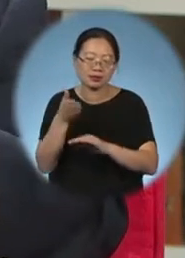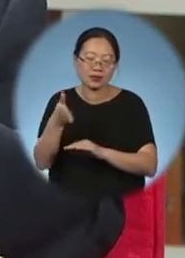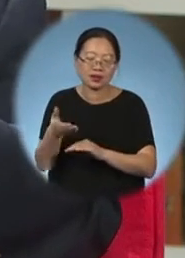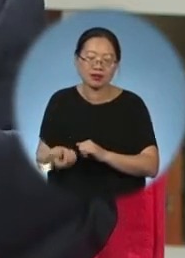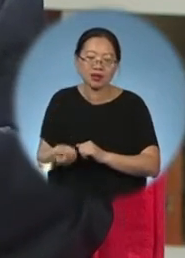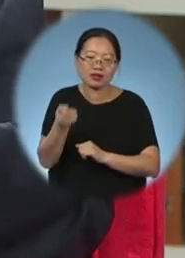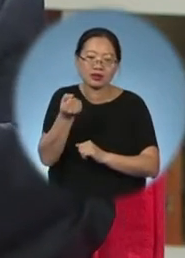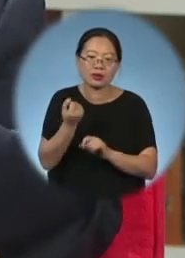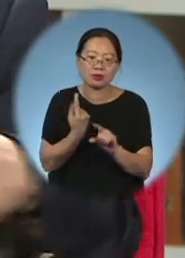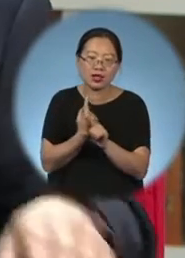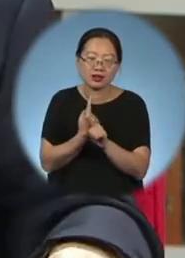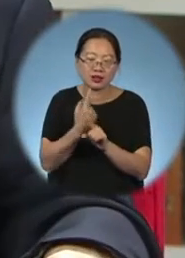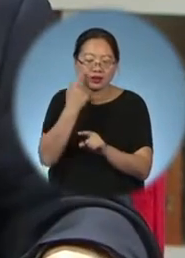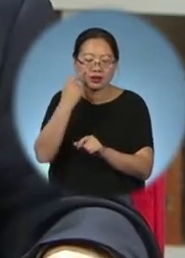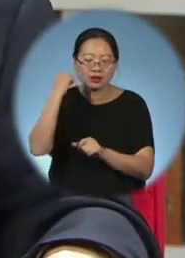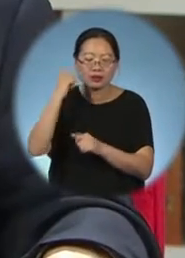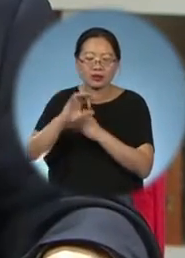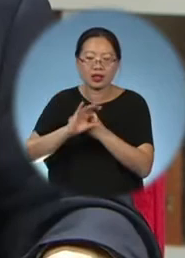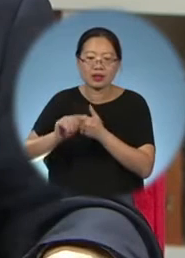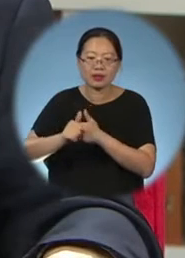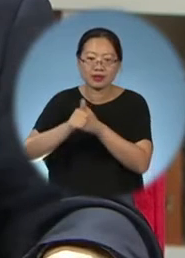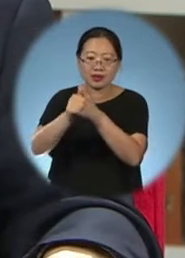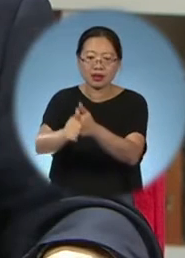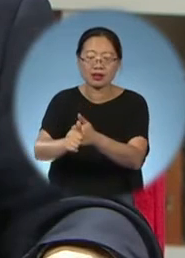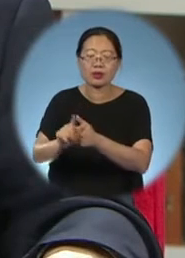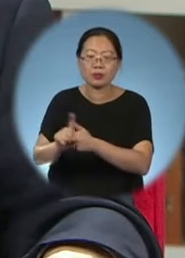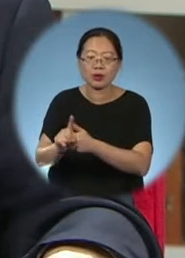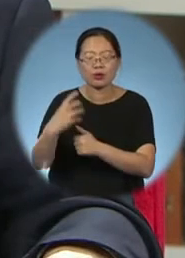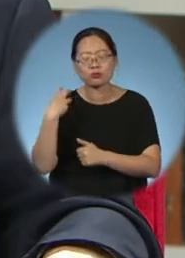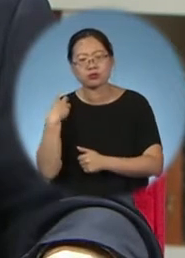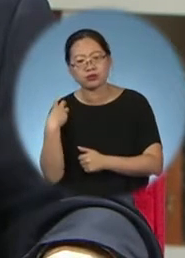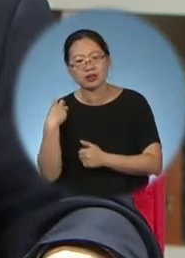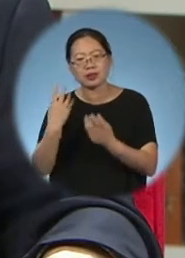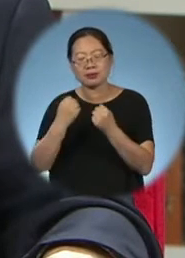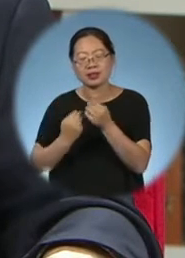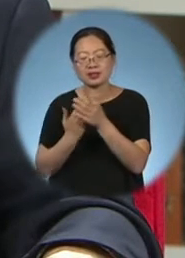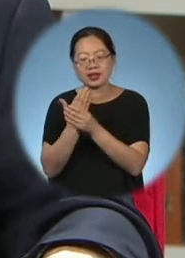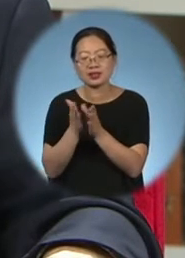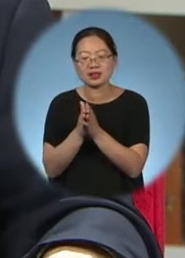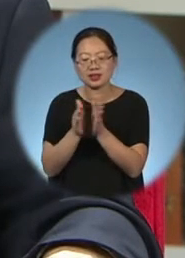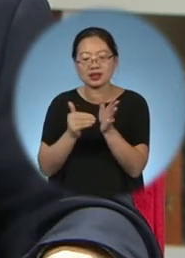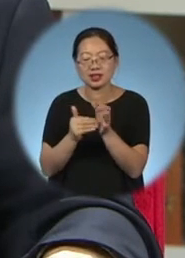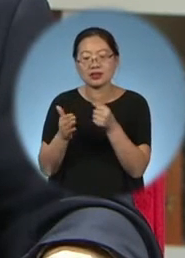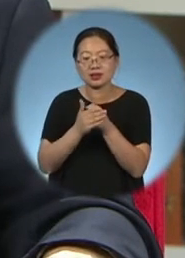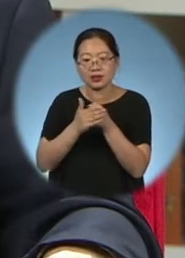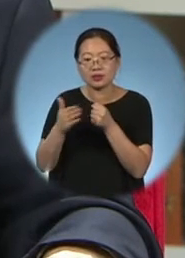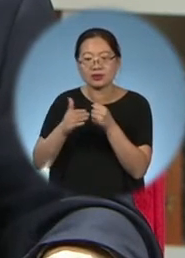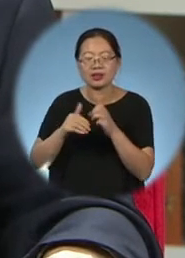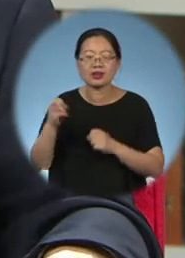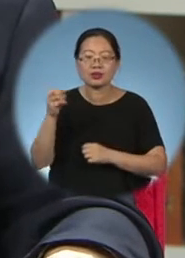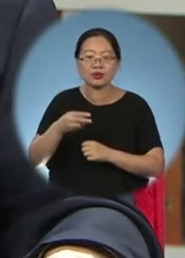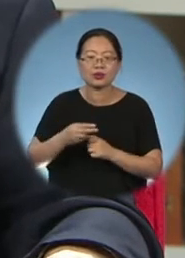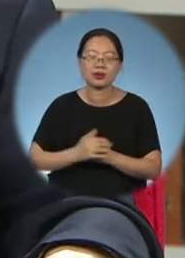방향으로 바꾸면은 여기에 따르는 이제 또 부담도 많지 않느냐. 그리고